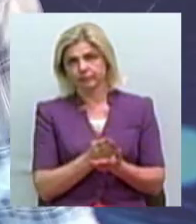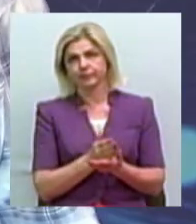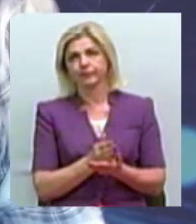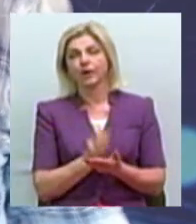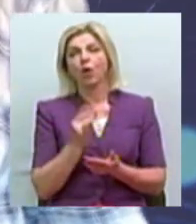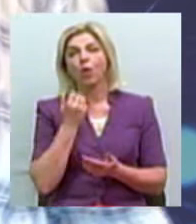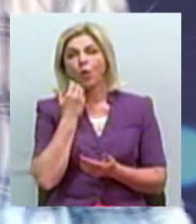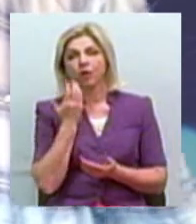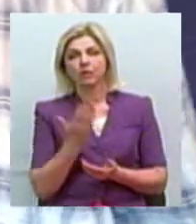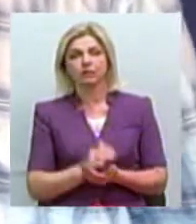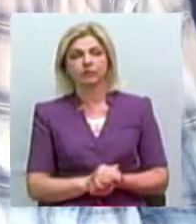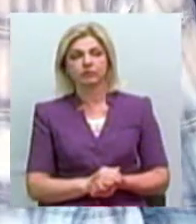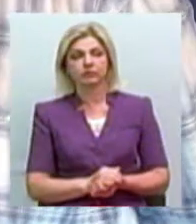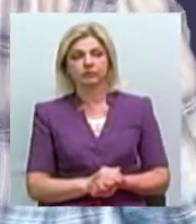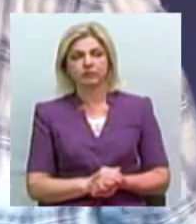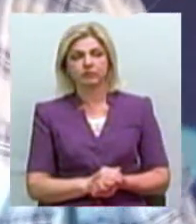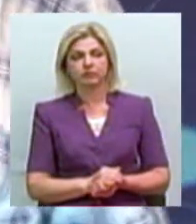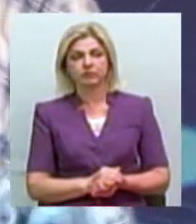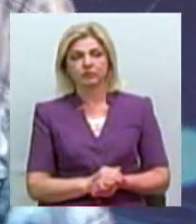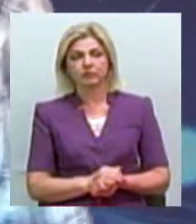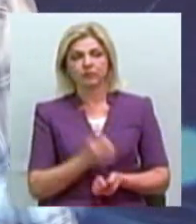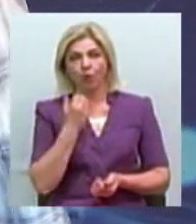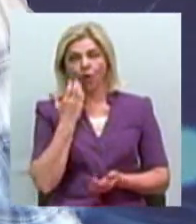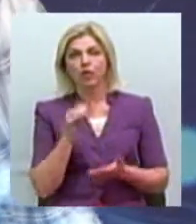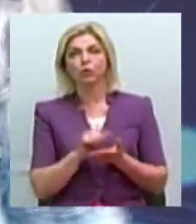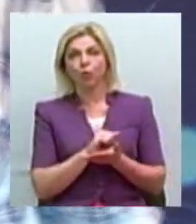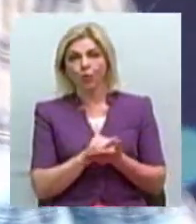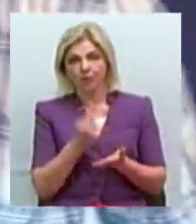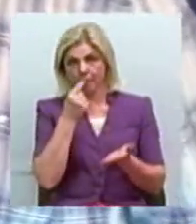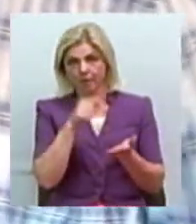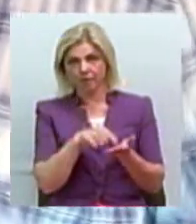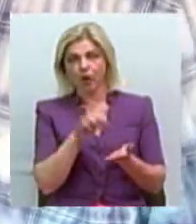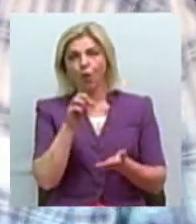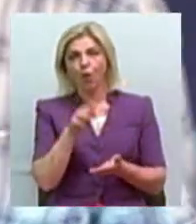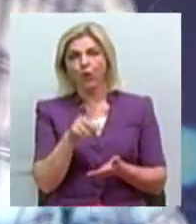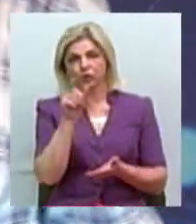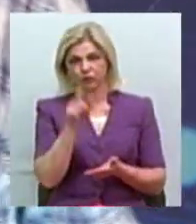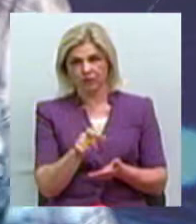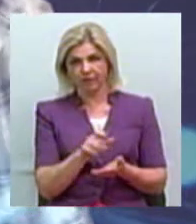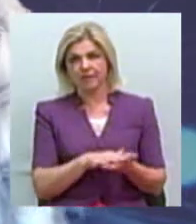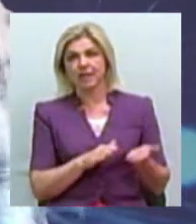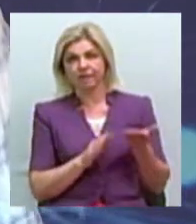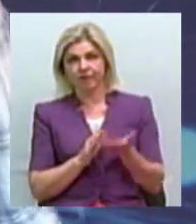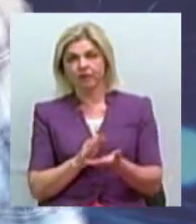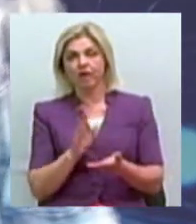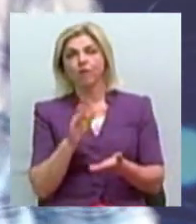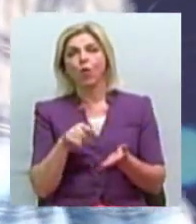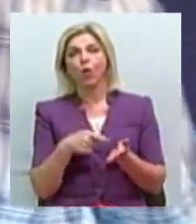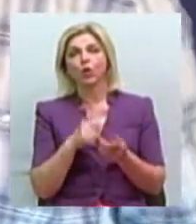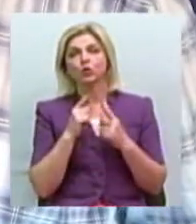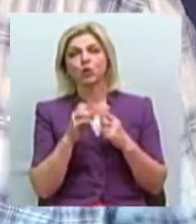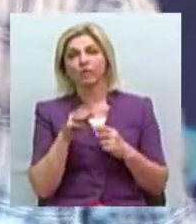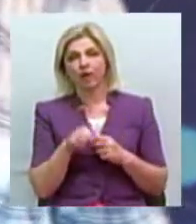И когда, значит, документы попадают от заявителя в горсовет,